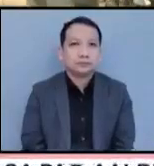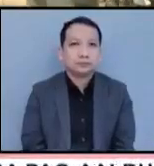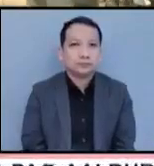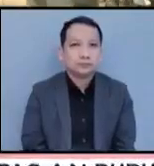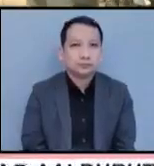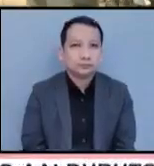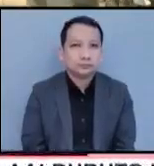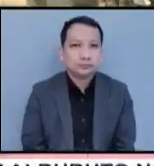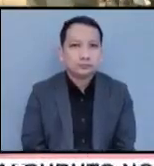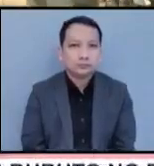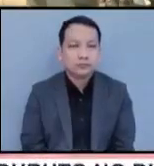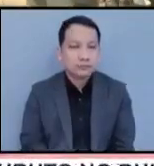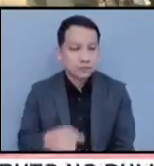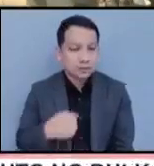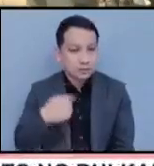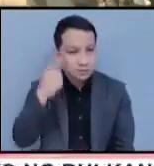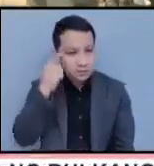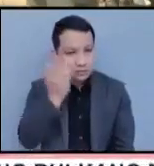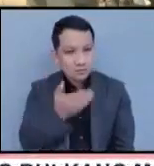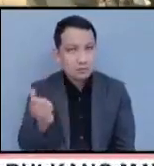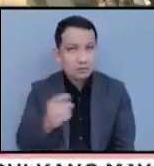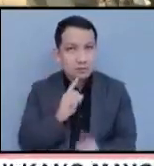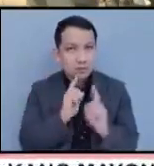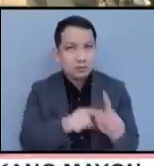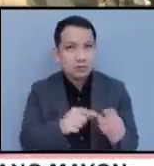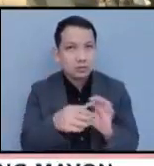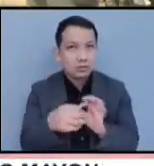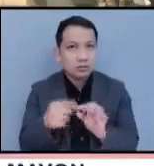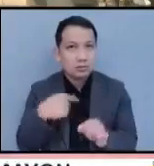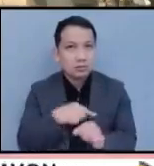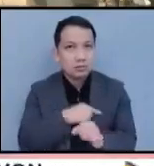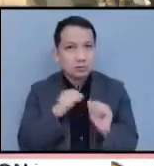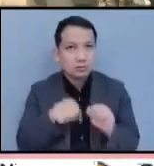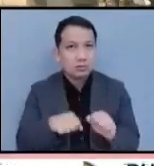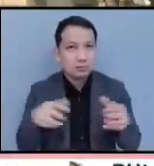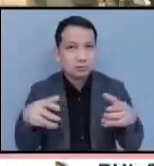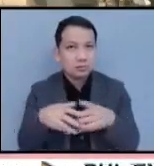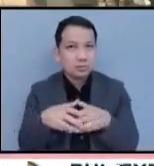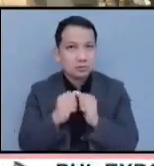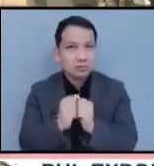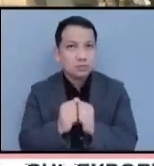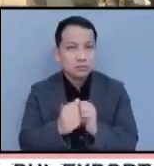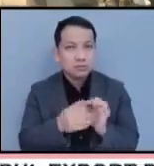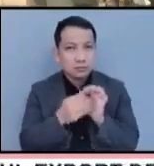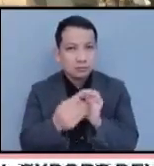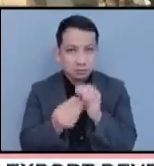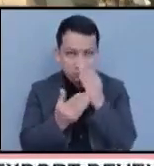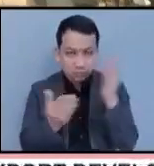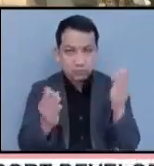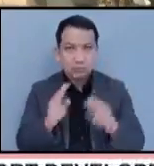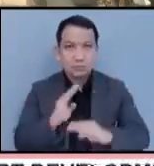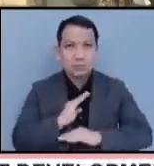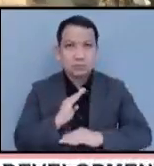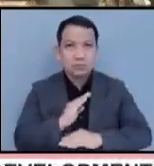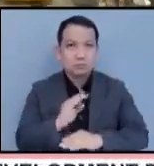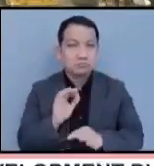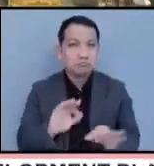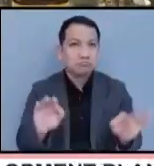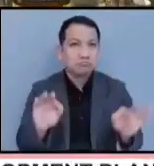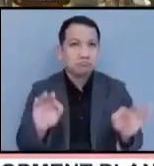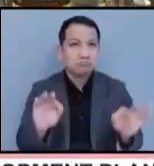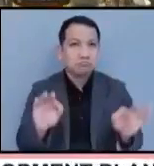I think that the response that we have put together is satisfactory, that we were able to